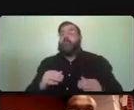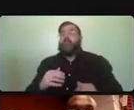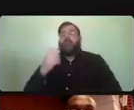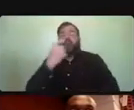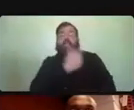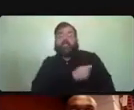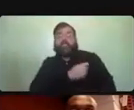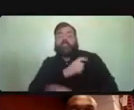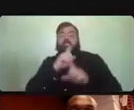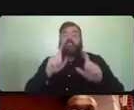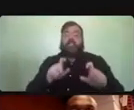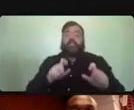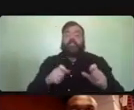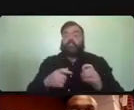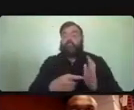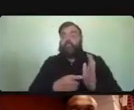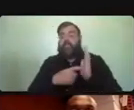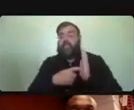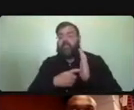ya barafu.